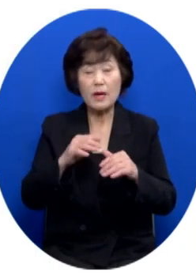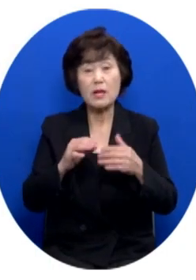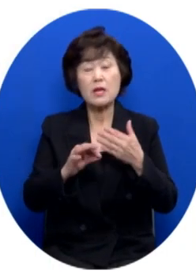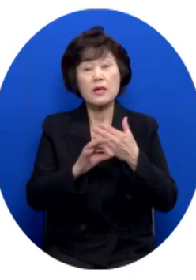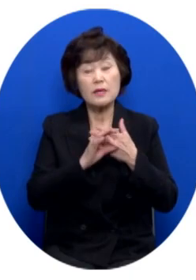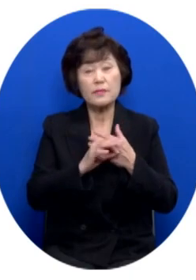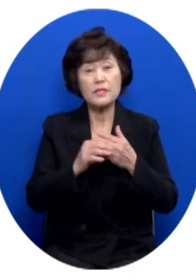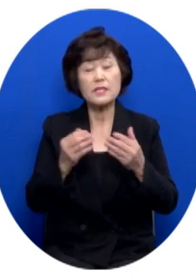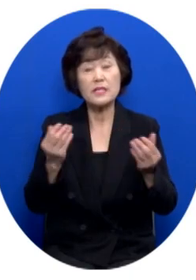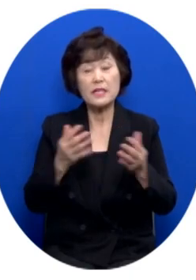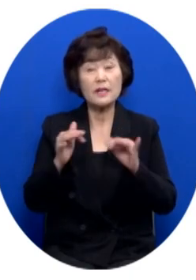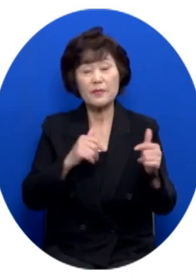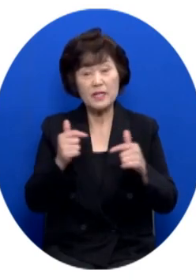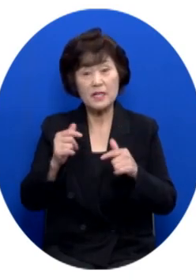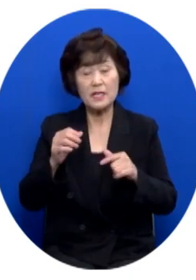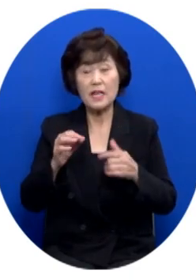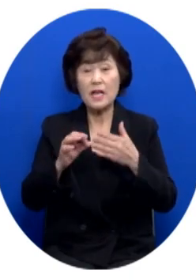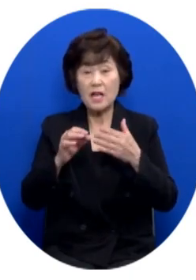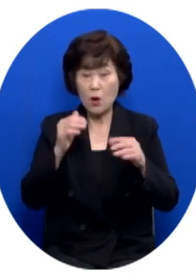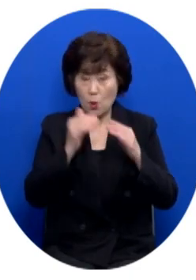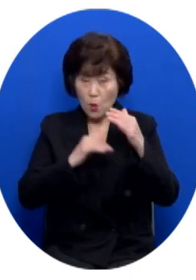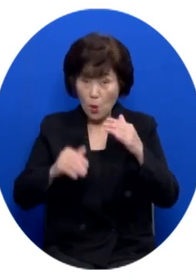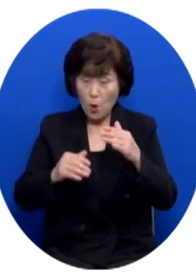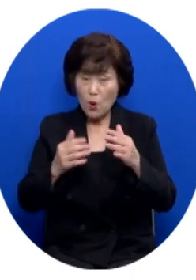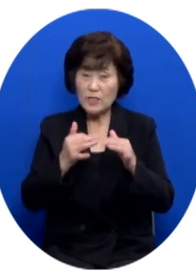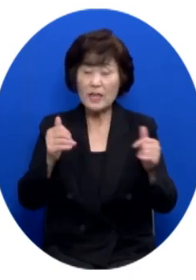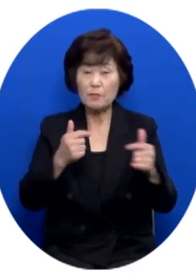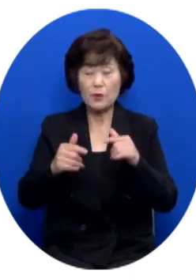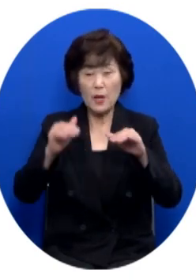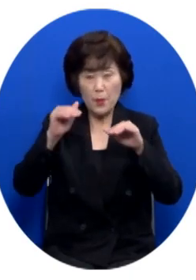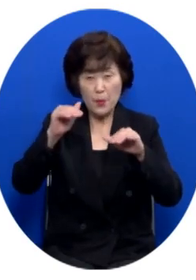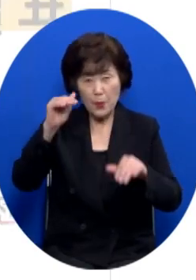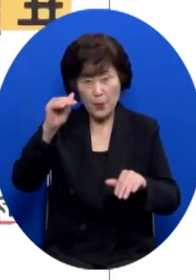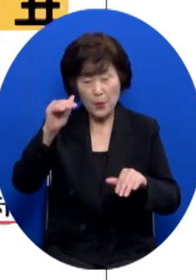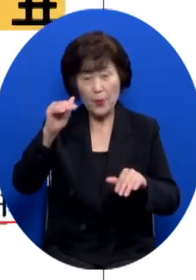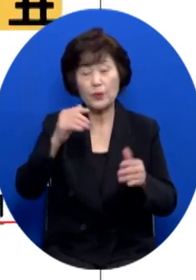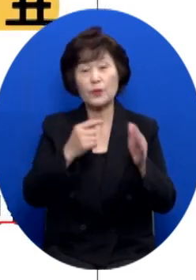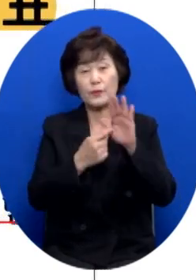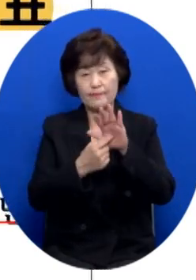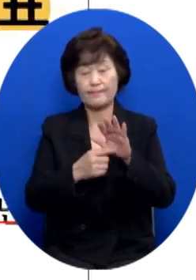70% 수준을 보이며 여전히 상당한 격차가 있는 것으로 조사됐습니다.